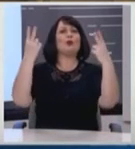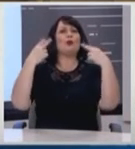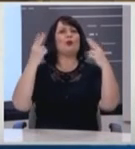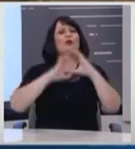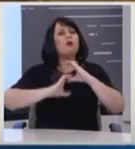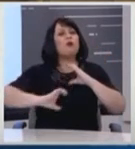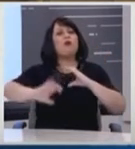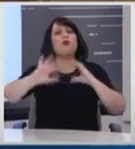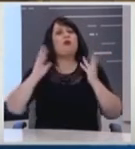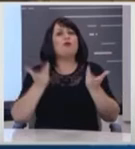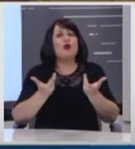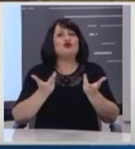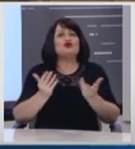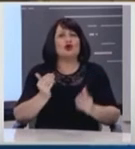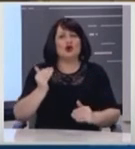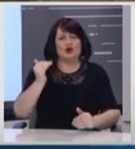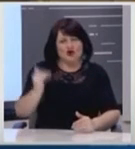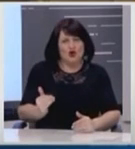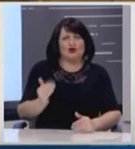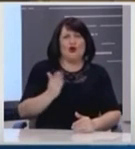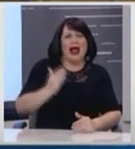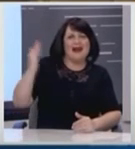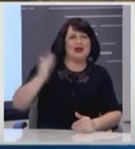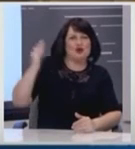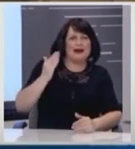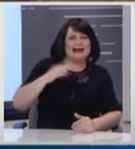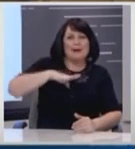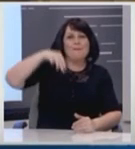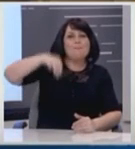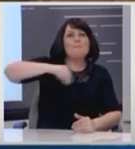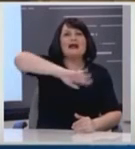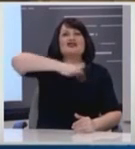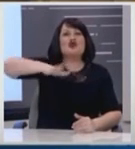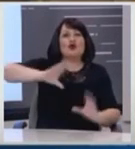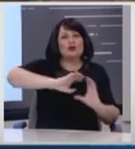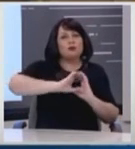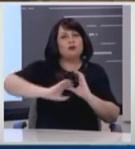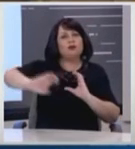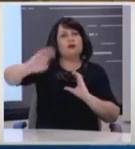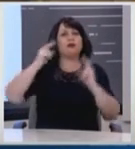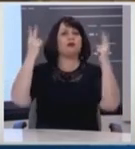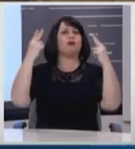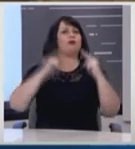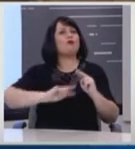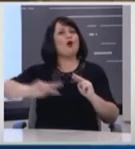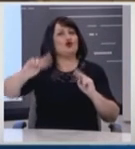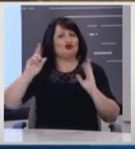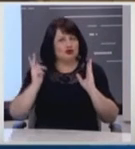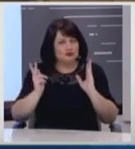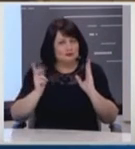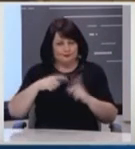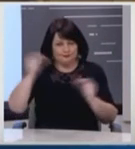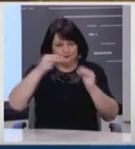πηγών στην Νοτιοανατολική Μεσόγειο προς την Ευρώπη. Επί της ουσίας, η διχοτομική λύση του κυπριακού